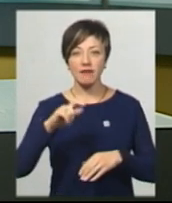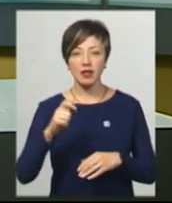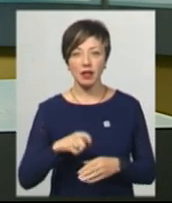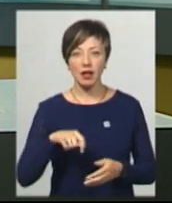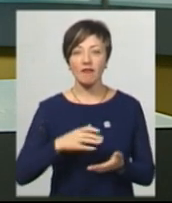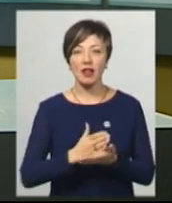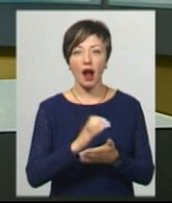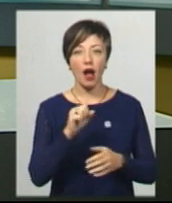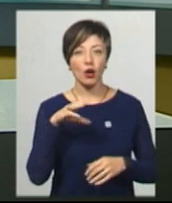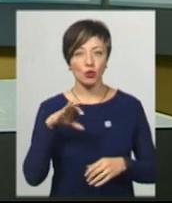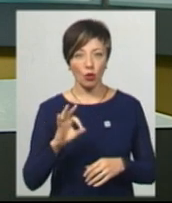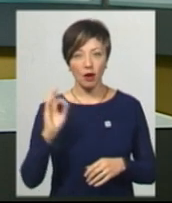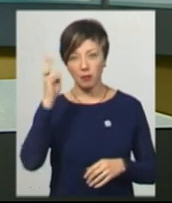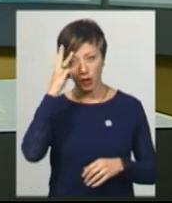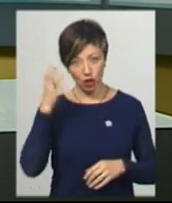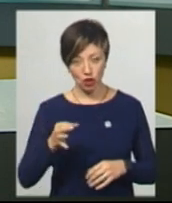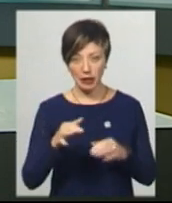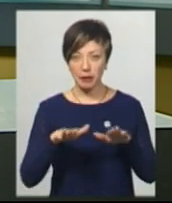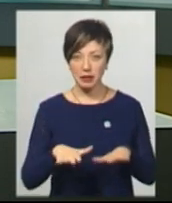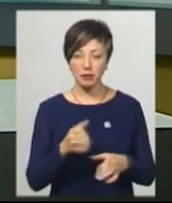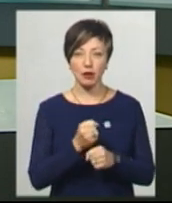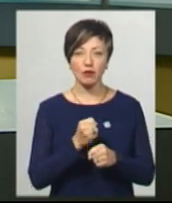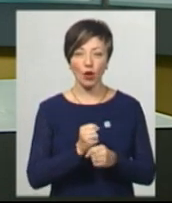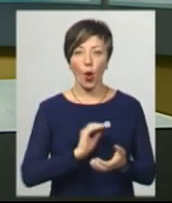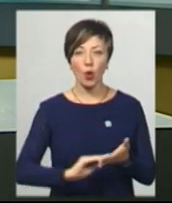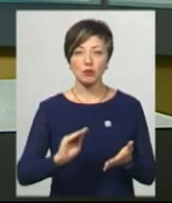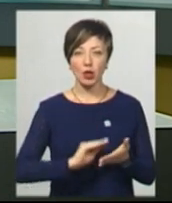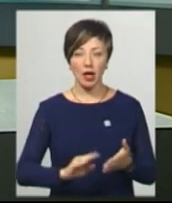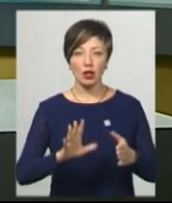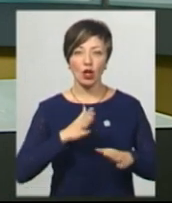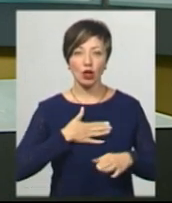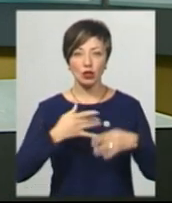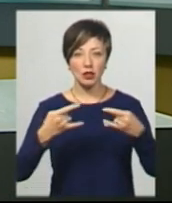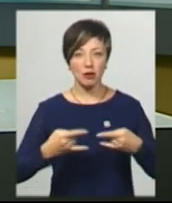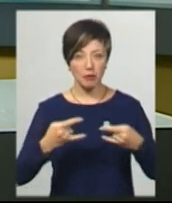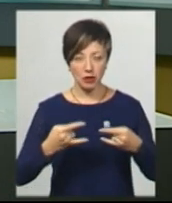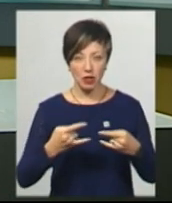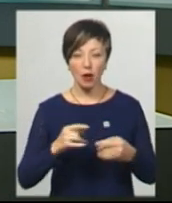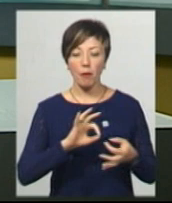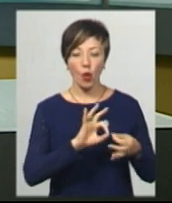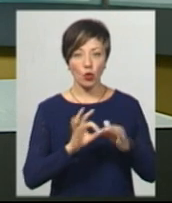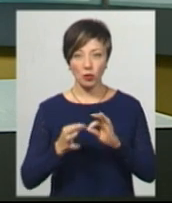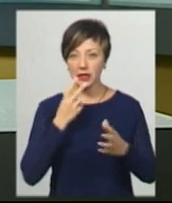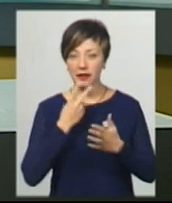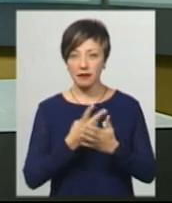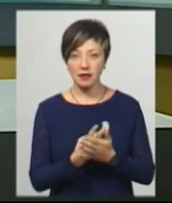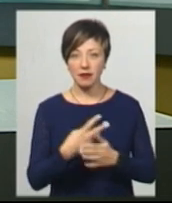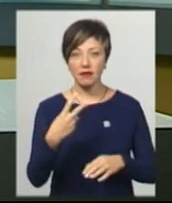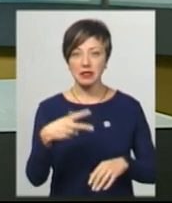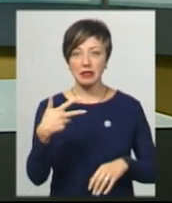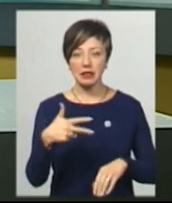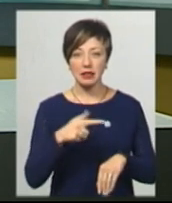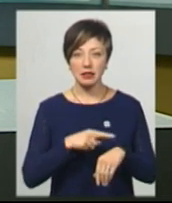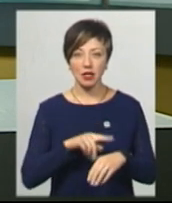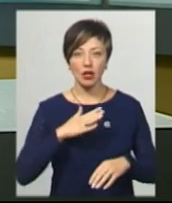Хмельниччини Володимир Шрубковський. На місці працюватиме кореспондентка Суспільного Анастасія Збродова. Подробиці дивіться о 20:30, а